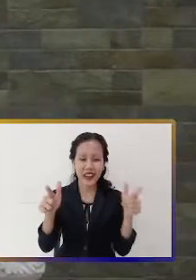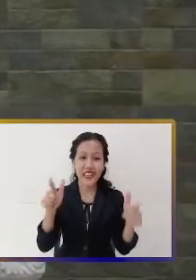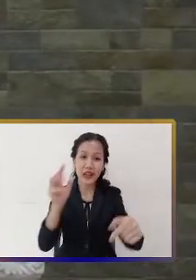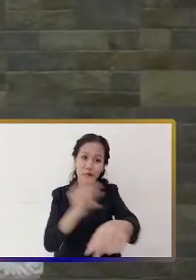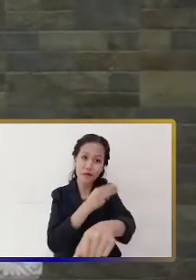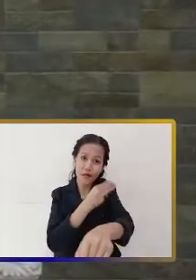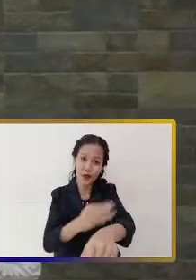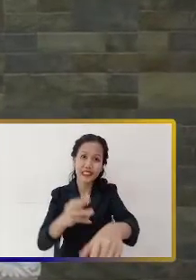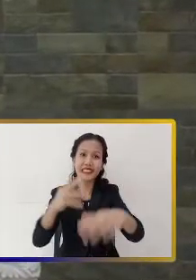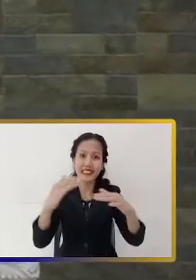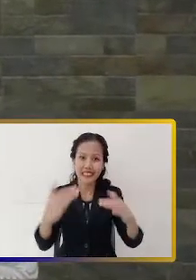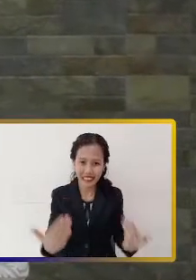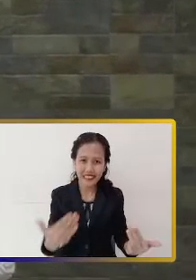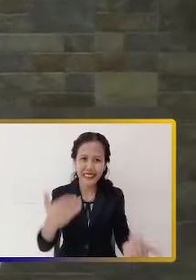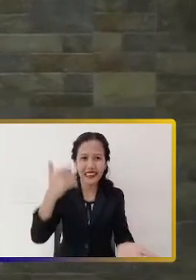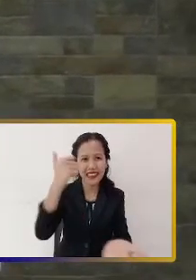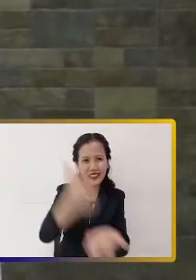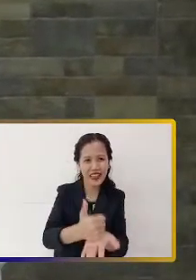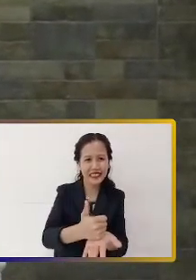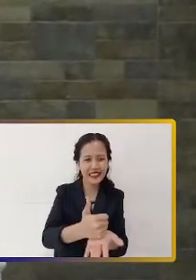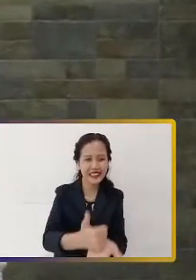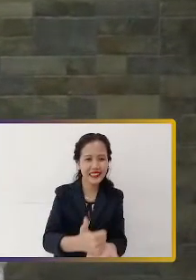Amen. Man, I'm telling you.